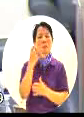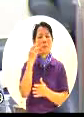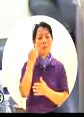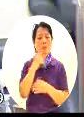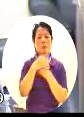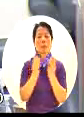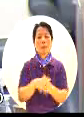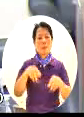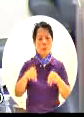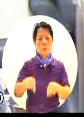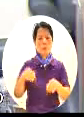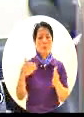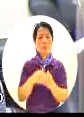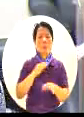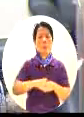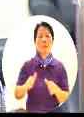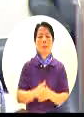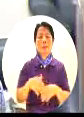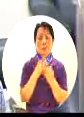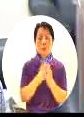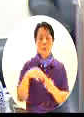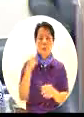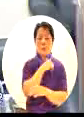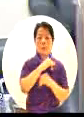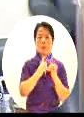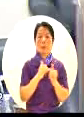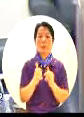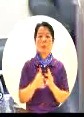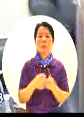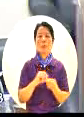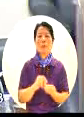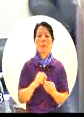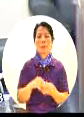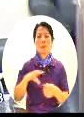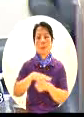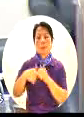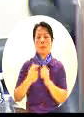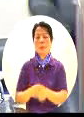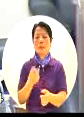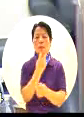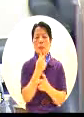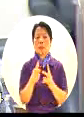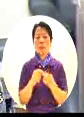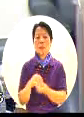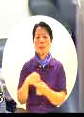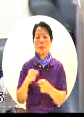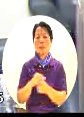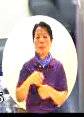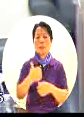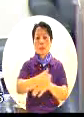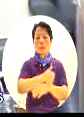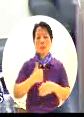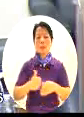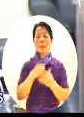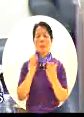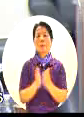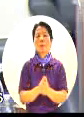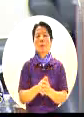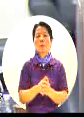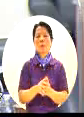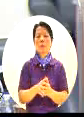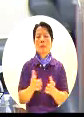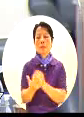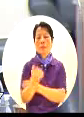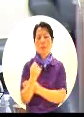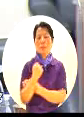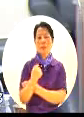是我们整个台湾人民，包括从中央到地方来打拼的成果啦，